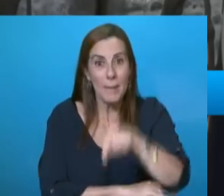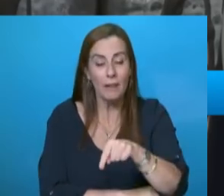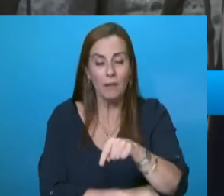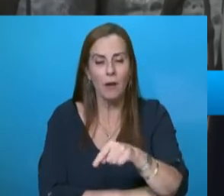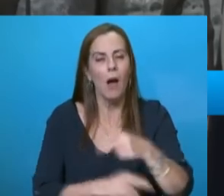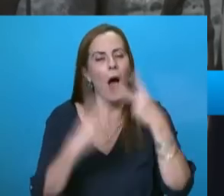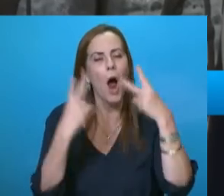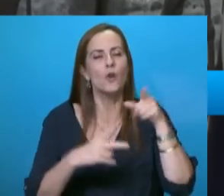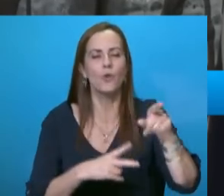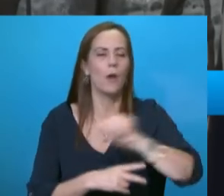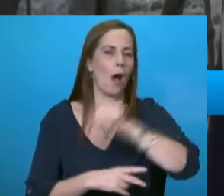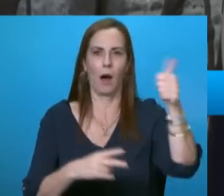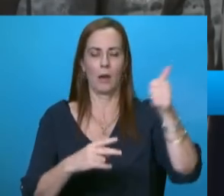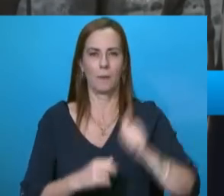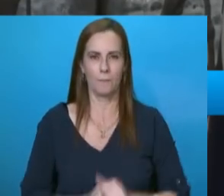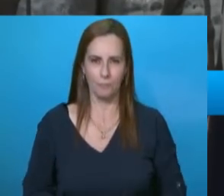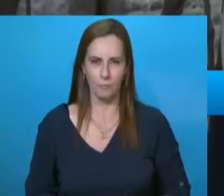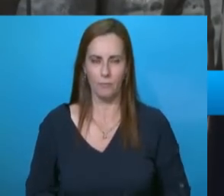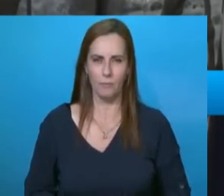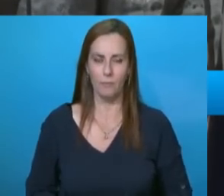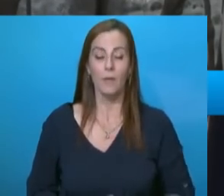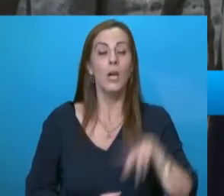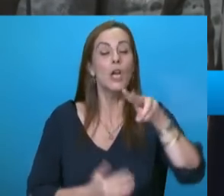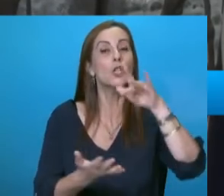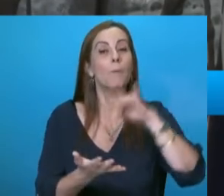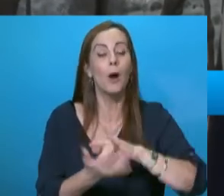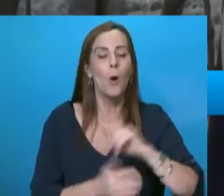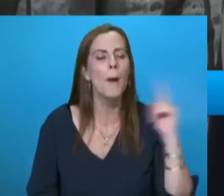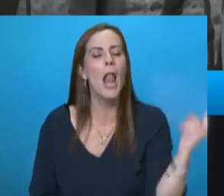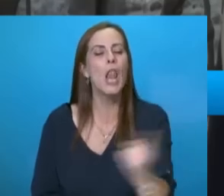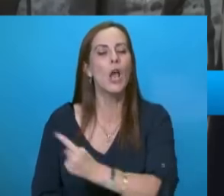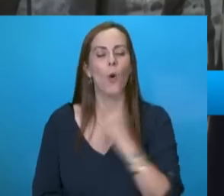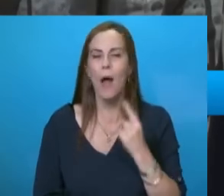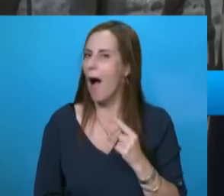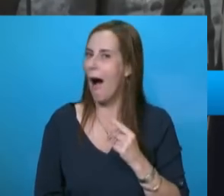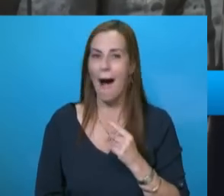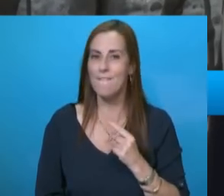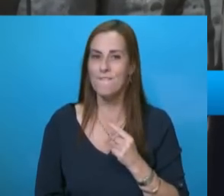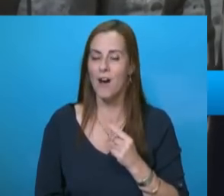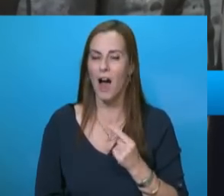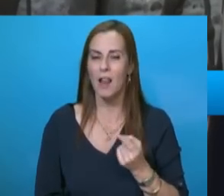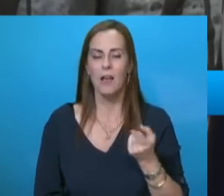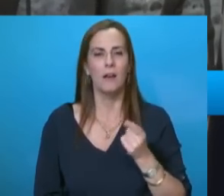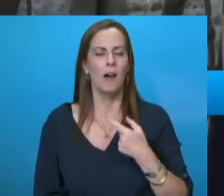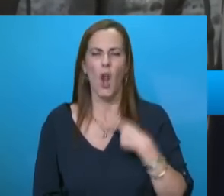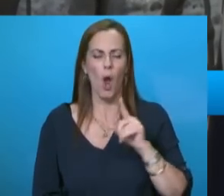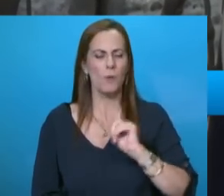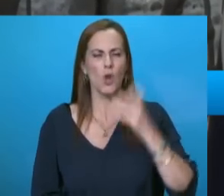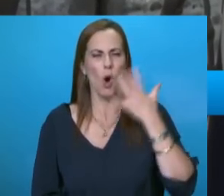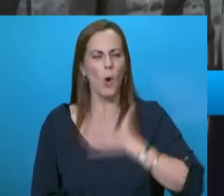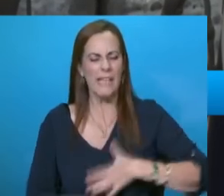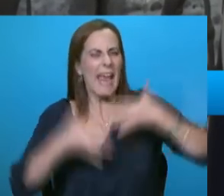עומד תמיד לנגד עיניו. יהיה במקום לכולם, רק לא למי שרואה בגזענות את מורשתו, או